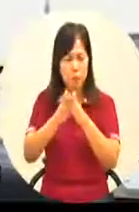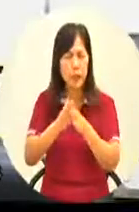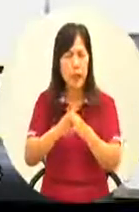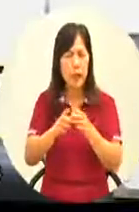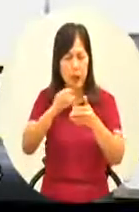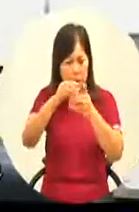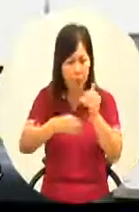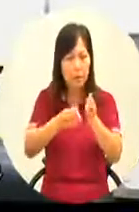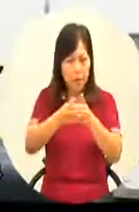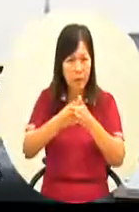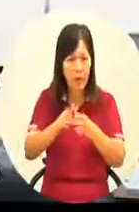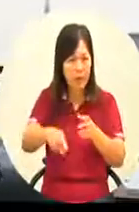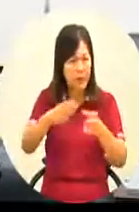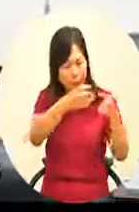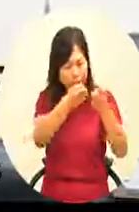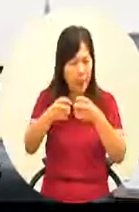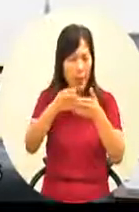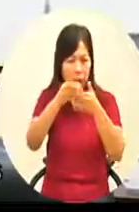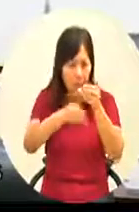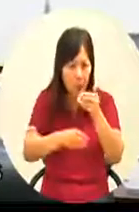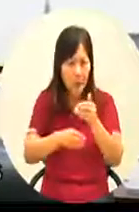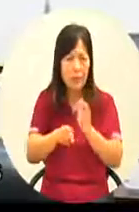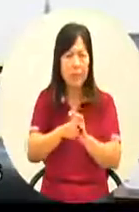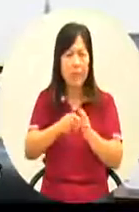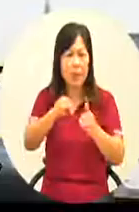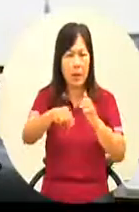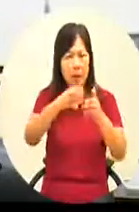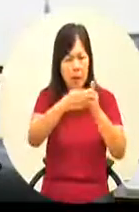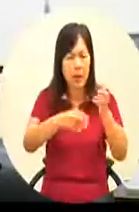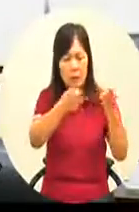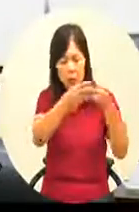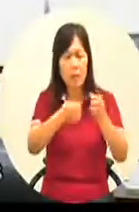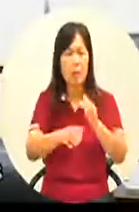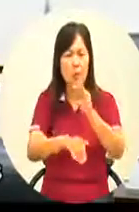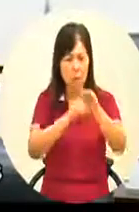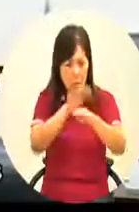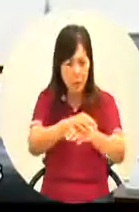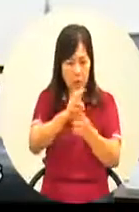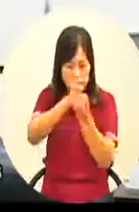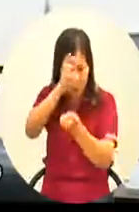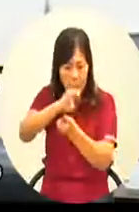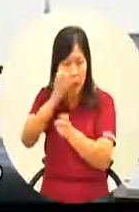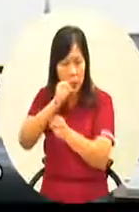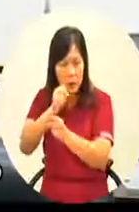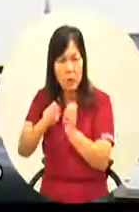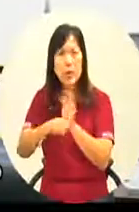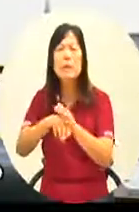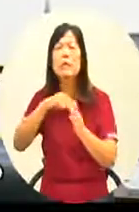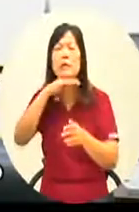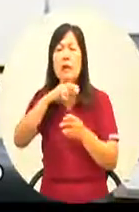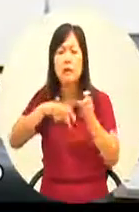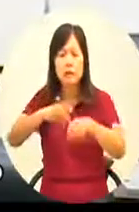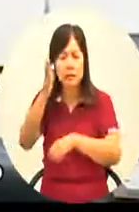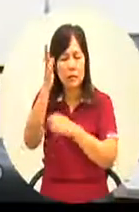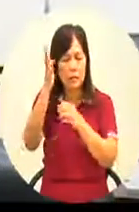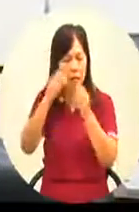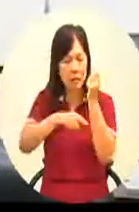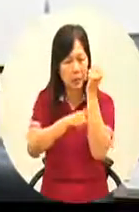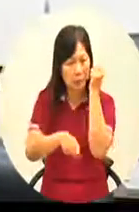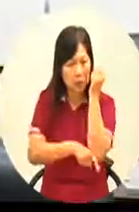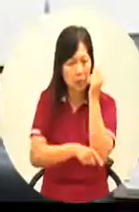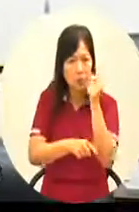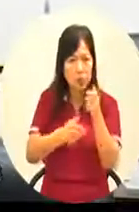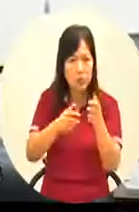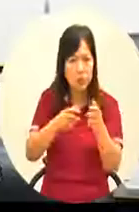则，你应该先把讨论原则，把那一些原则讨论出来，细节再执行的，那是等行政区划法。应该要